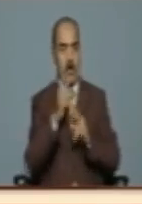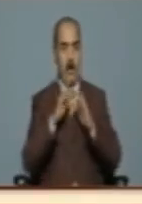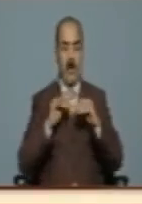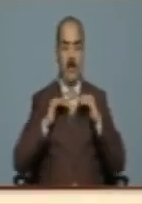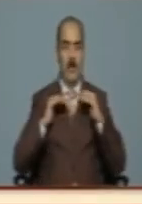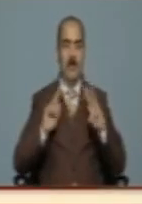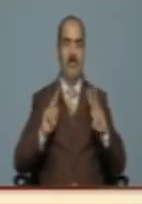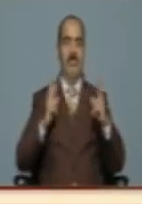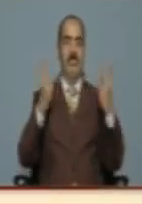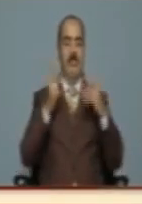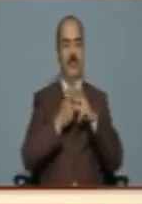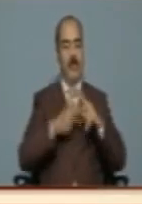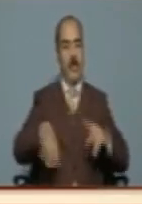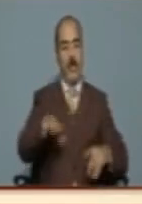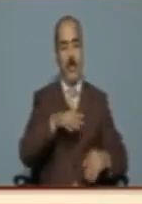لمصر وشعبها.